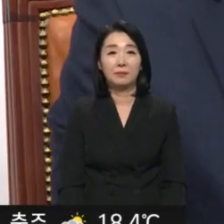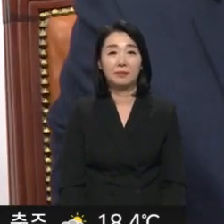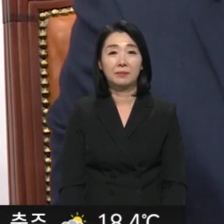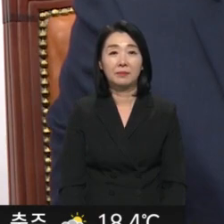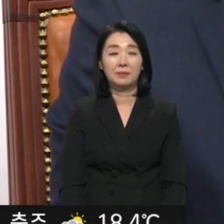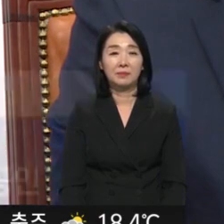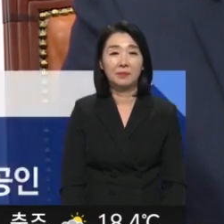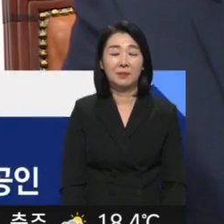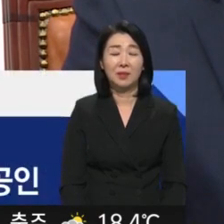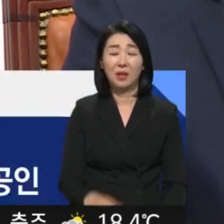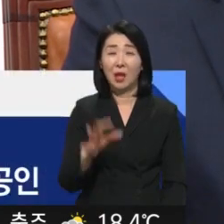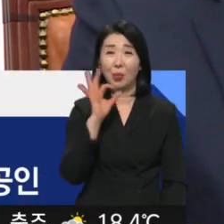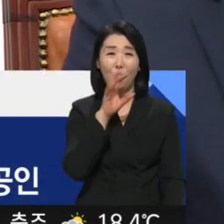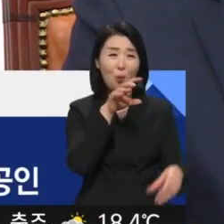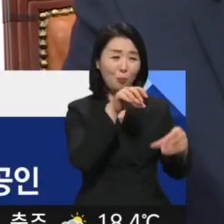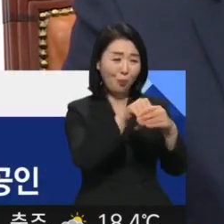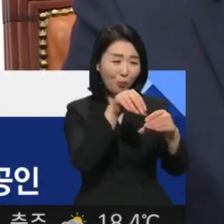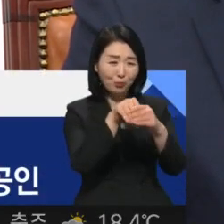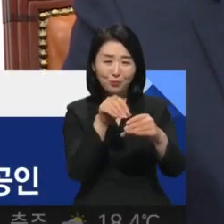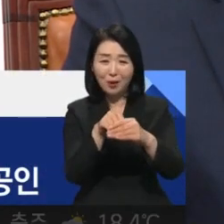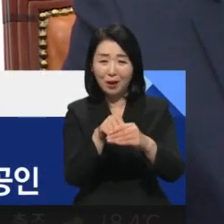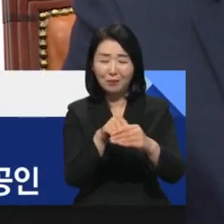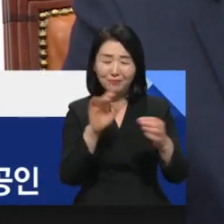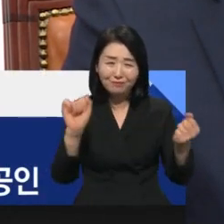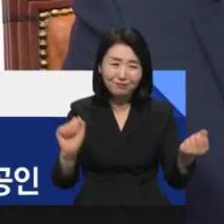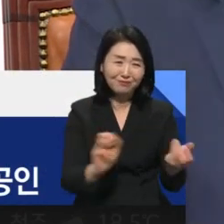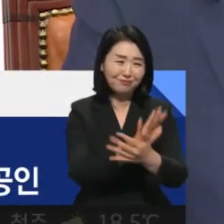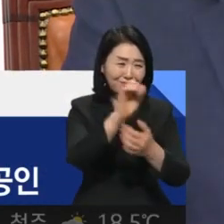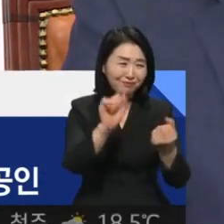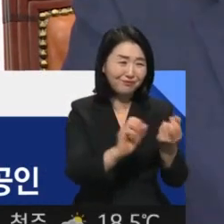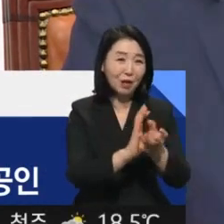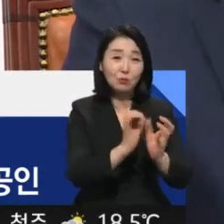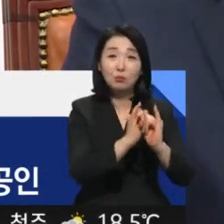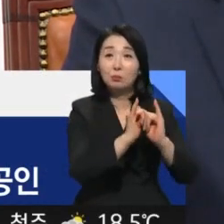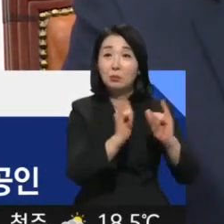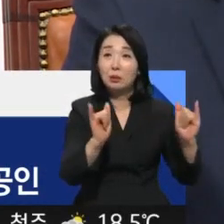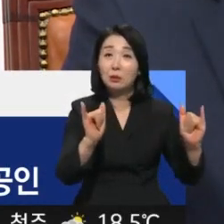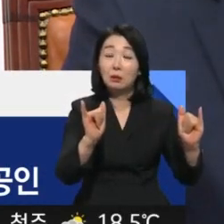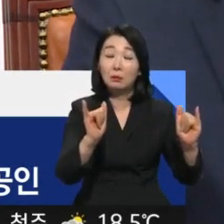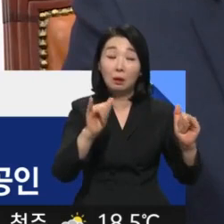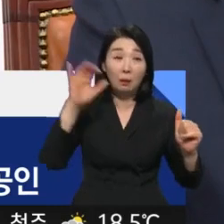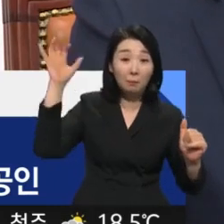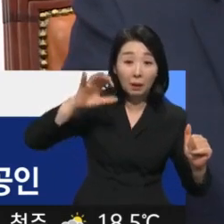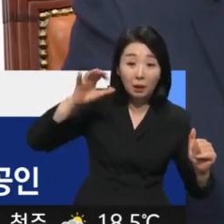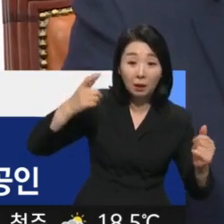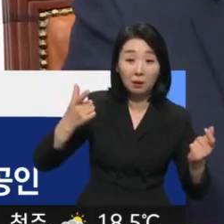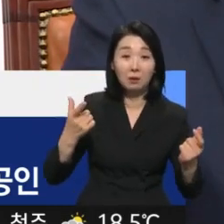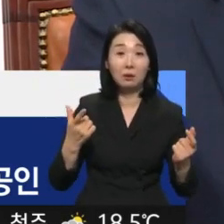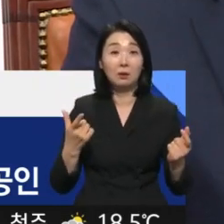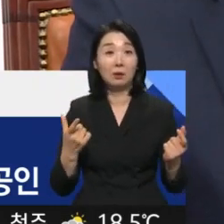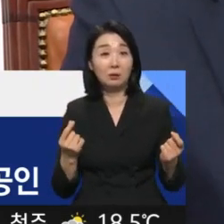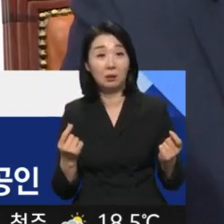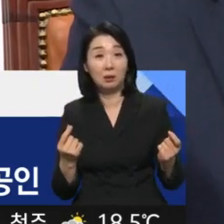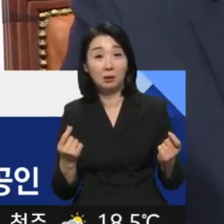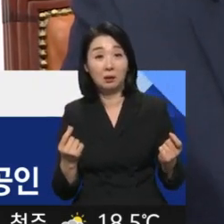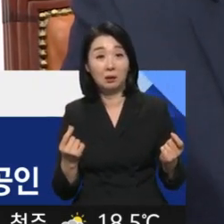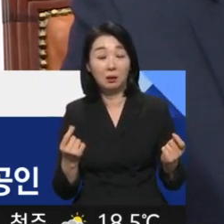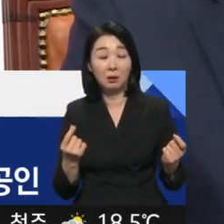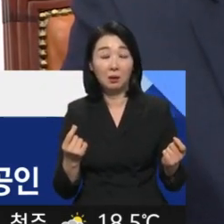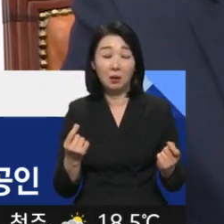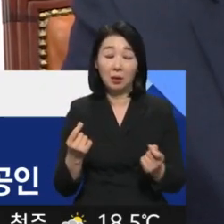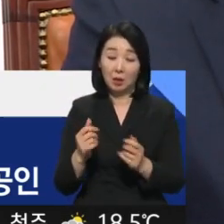그 정도 돈 봉투 가지고 뭐 그리 시끄럽게 떠드느냐고 국민들에게 야단을 치는 듯합니다. 단군